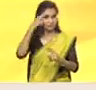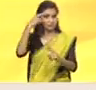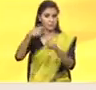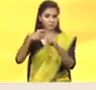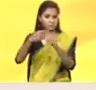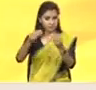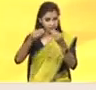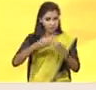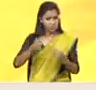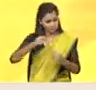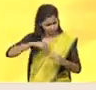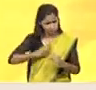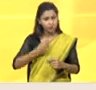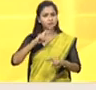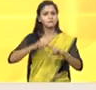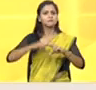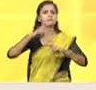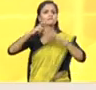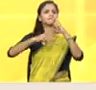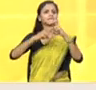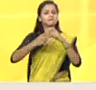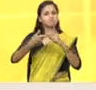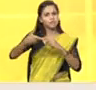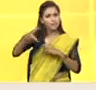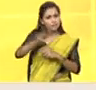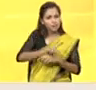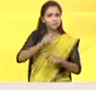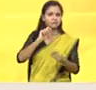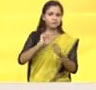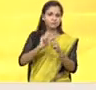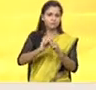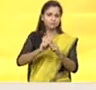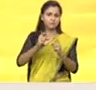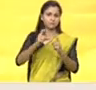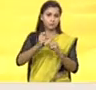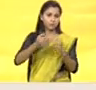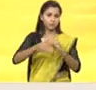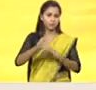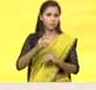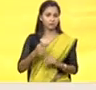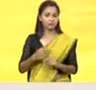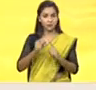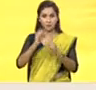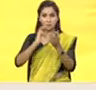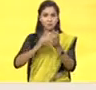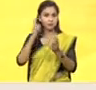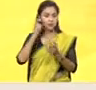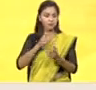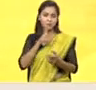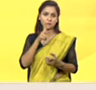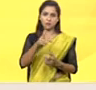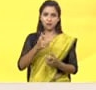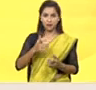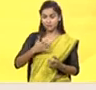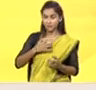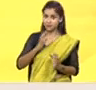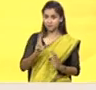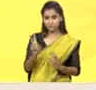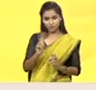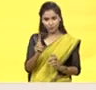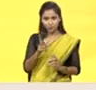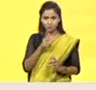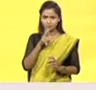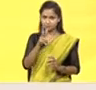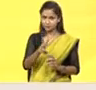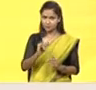कंपनी में कुछ लोग वापस आके काम कर रहे हैं इसी वजह से। मुझे लगता है कि आपने दोनों जो पहलू बताए हैं, किशन